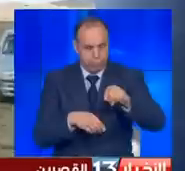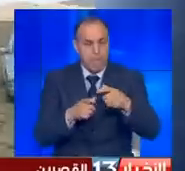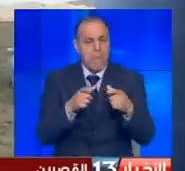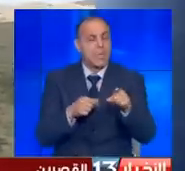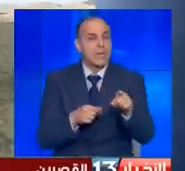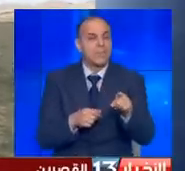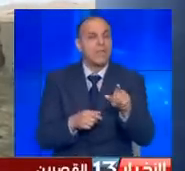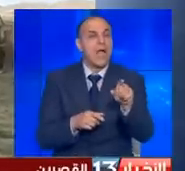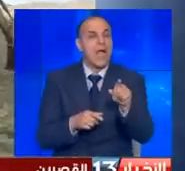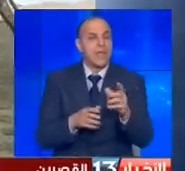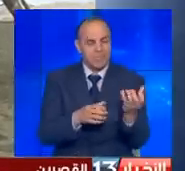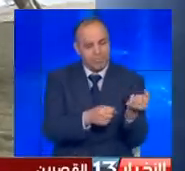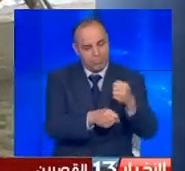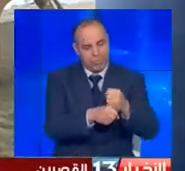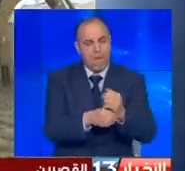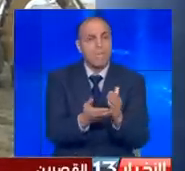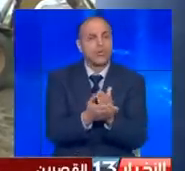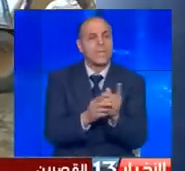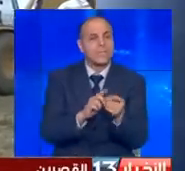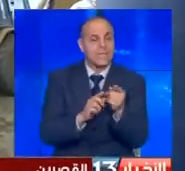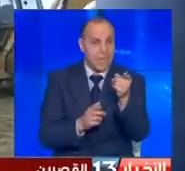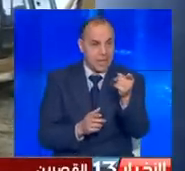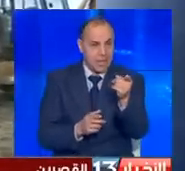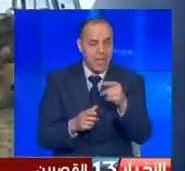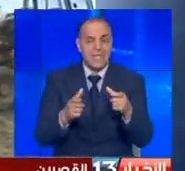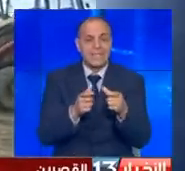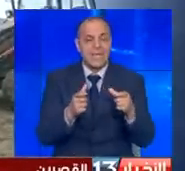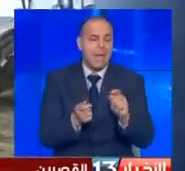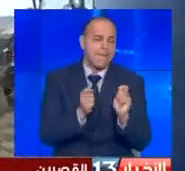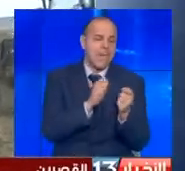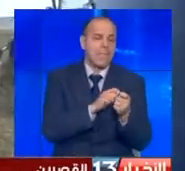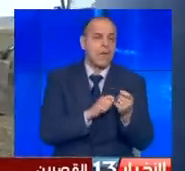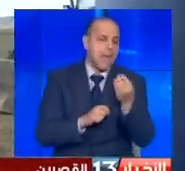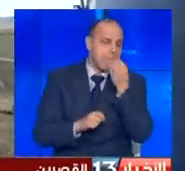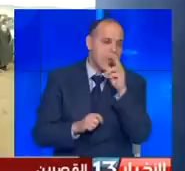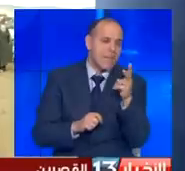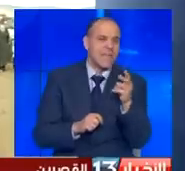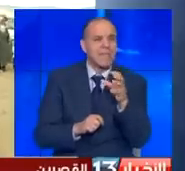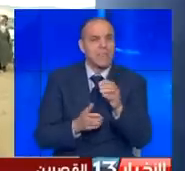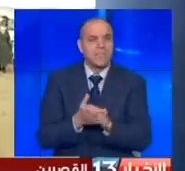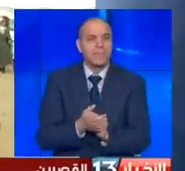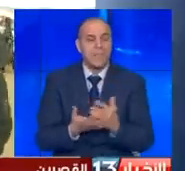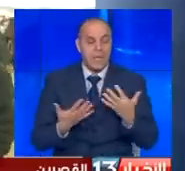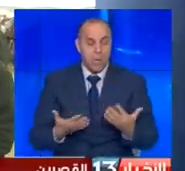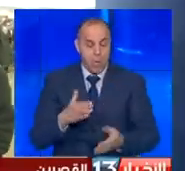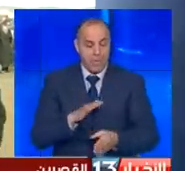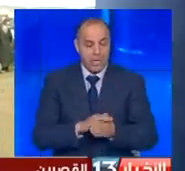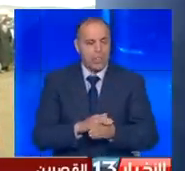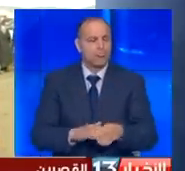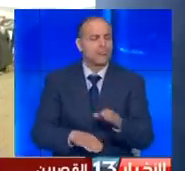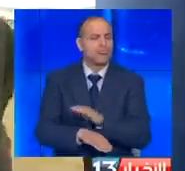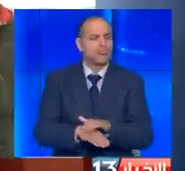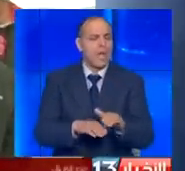بوضع حجر الاساس لمشروع مختصه في الصناعات التحويليه للمواد الغذائيه البدايه بيحاولوا